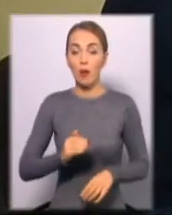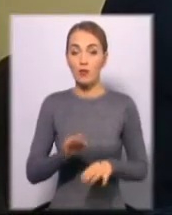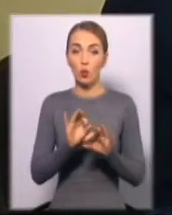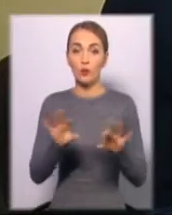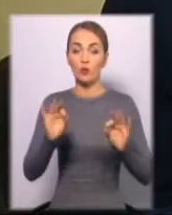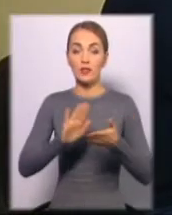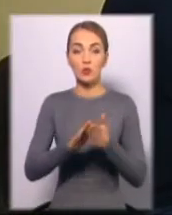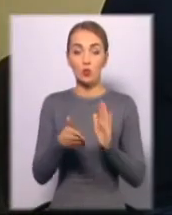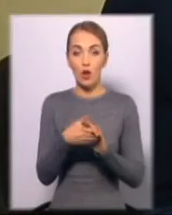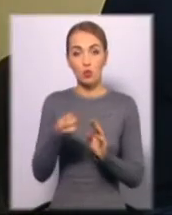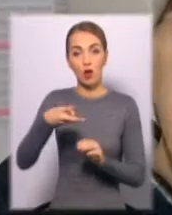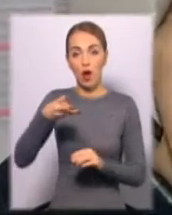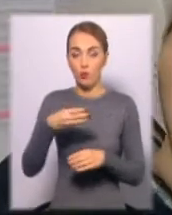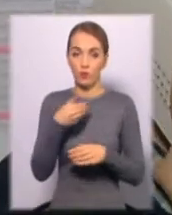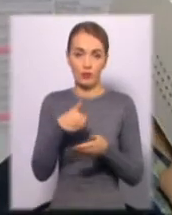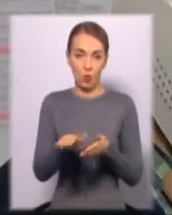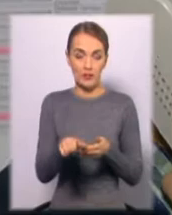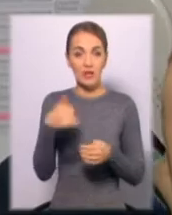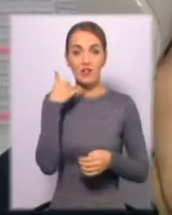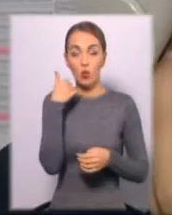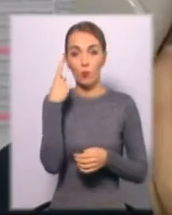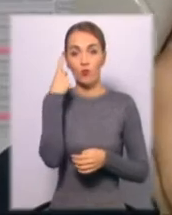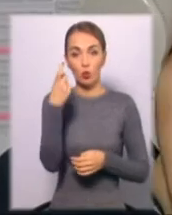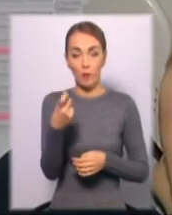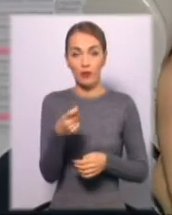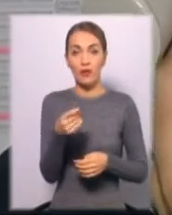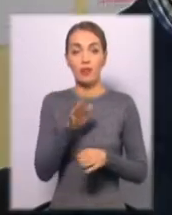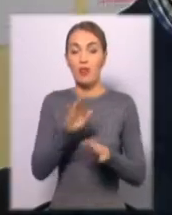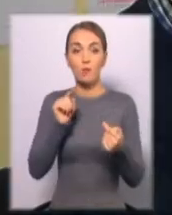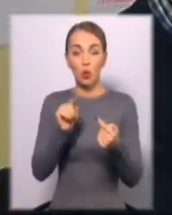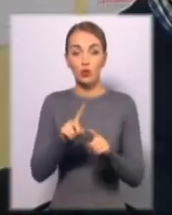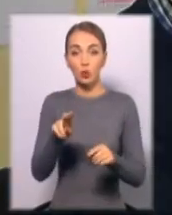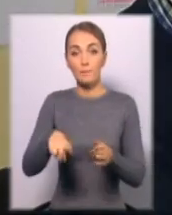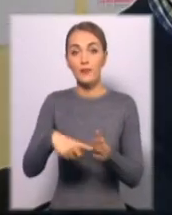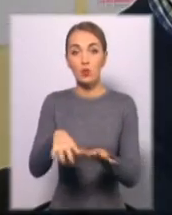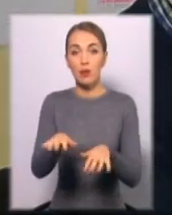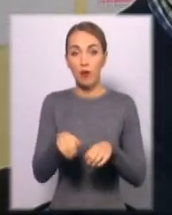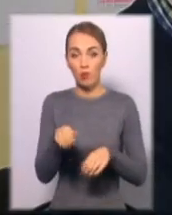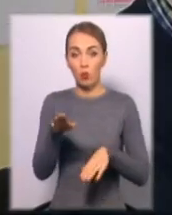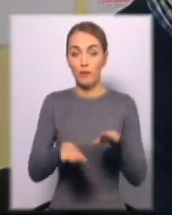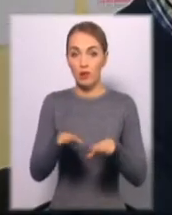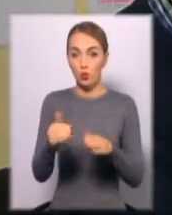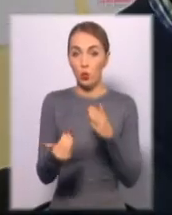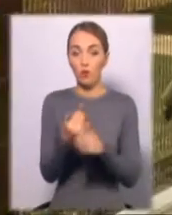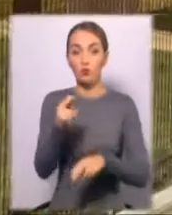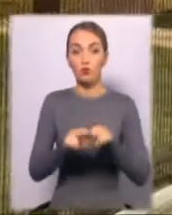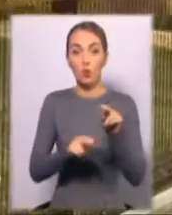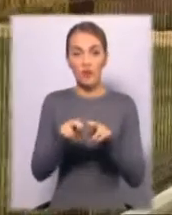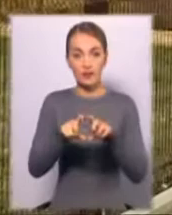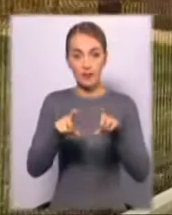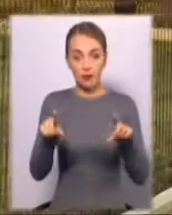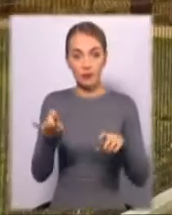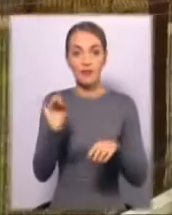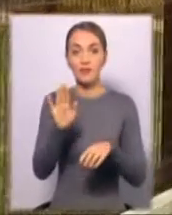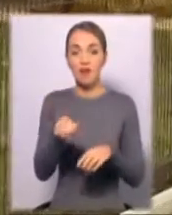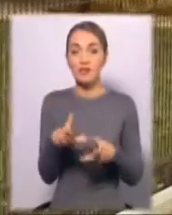коментувати ситуацію на камеру відмовились. Телефоном повідомили, вони не проти, щоб місто забрало на баланс новозбудований заклад. І